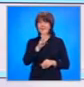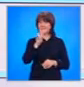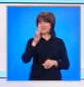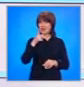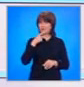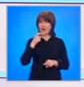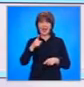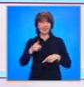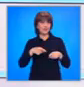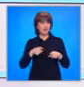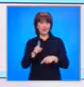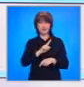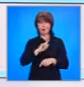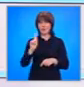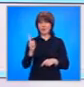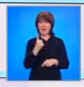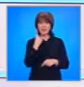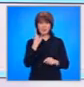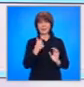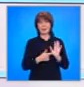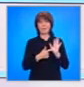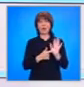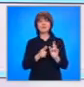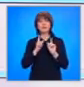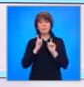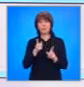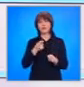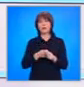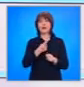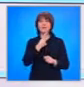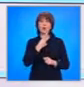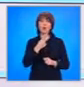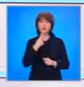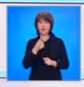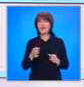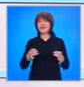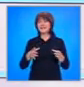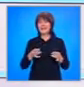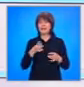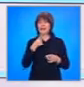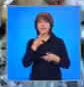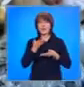години движението неведнъж е показвало, че може да създава условия и среда за диалог.